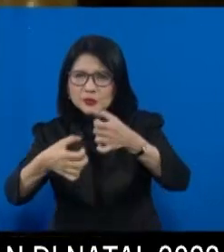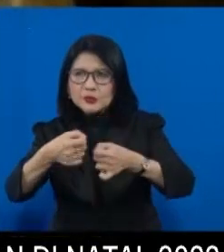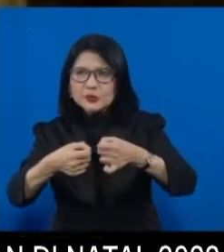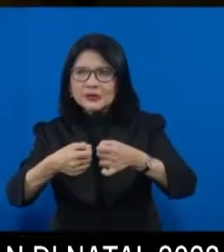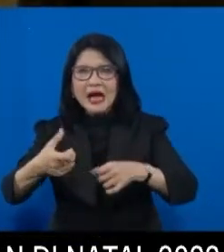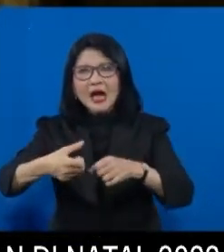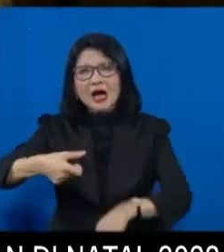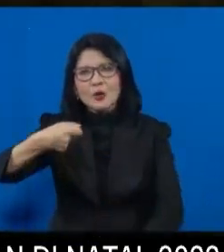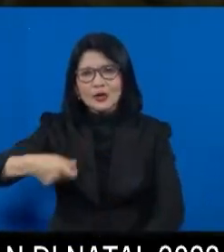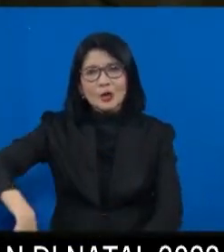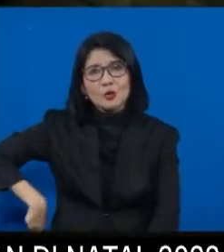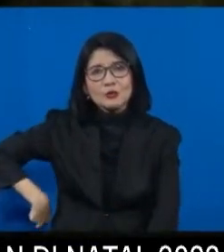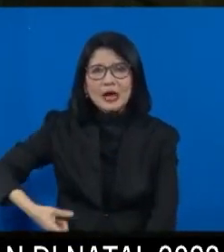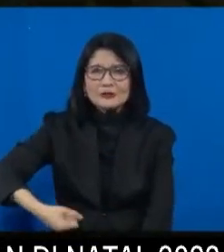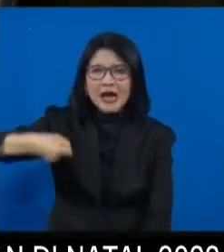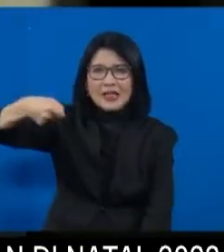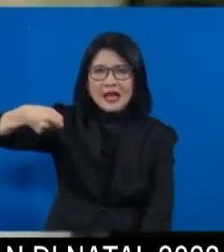dikeatasin gini ya, Pak? Iya.